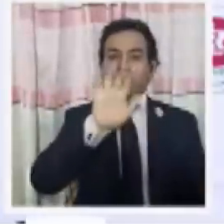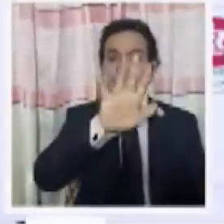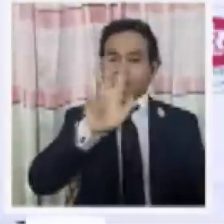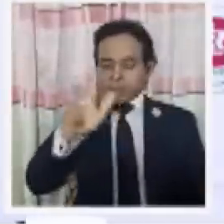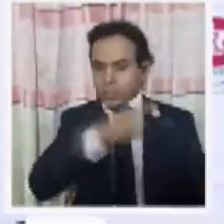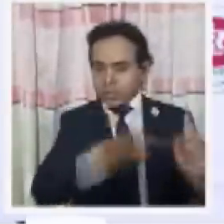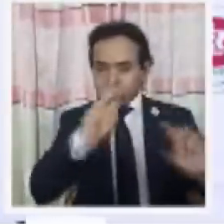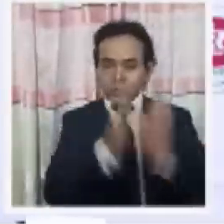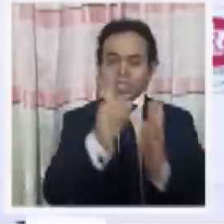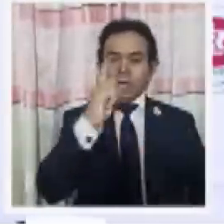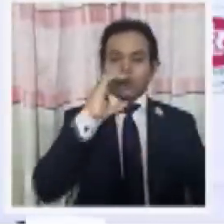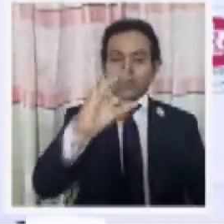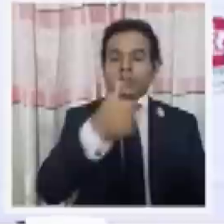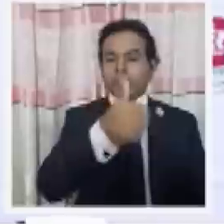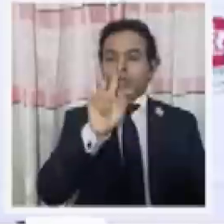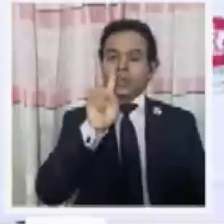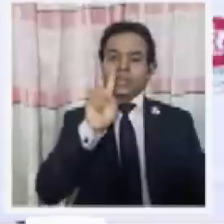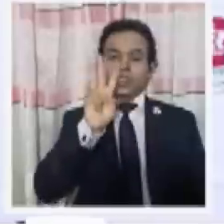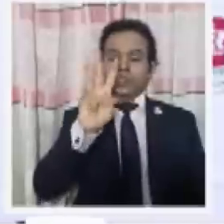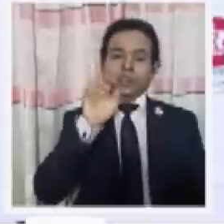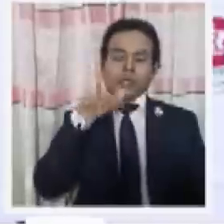ফোন গ্রহণ করা হয়েছে গত 24 ঘন্টায়